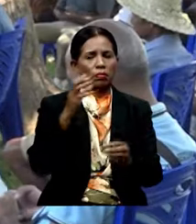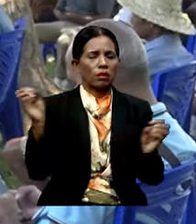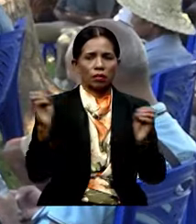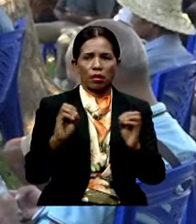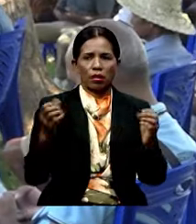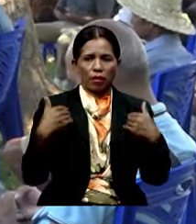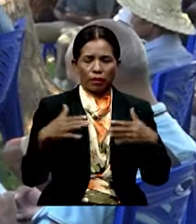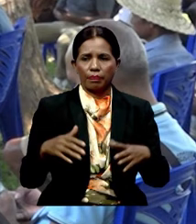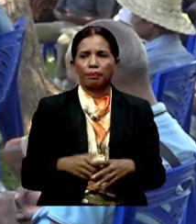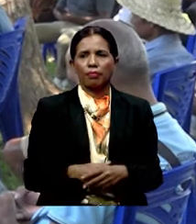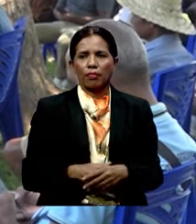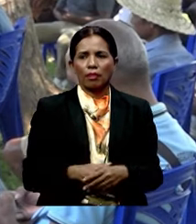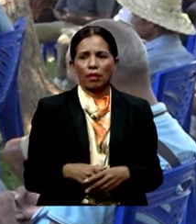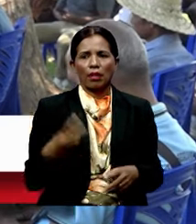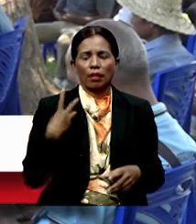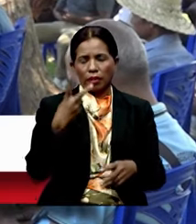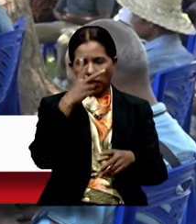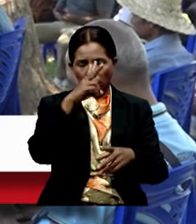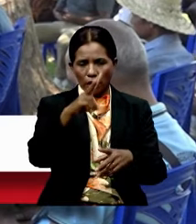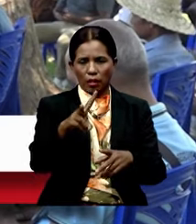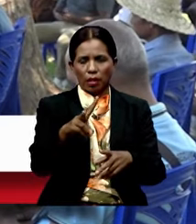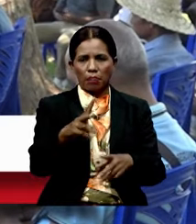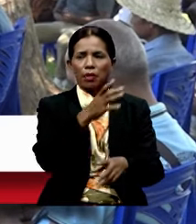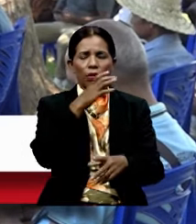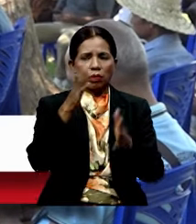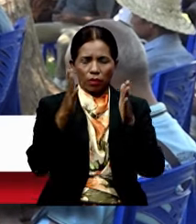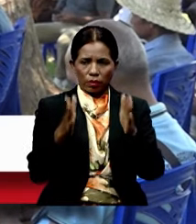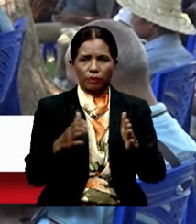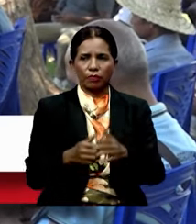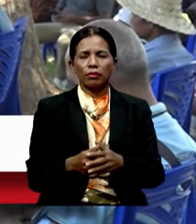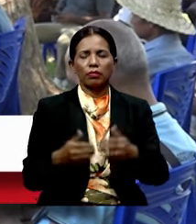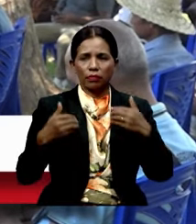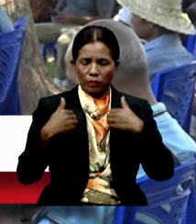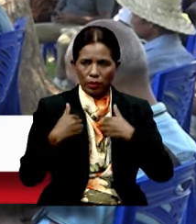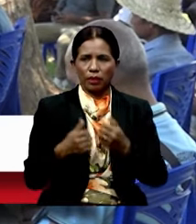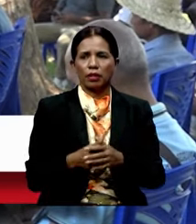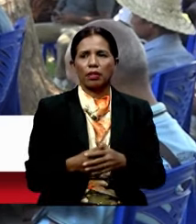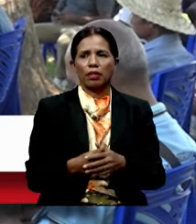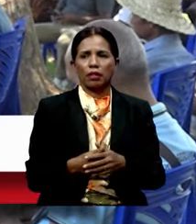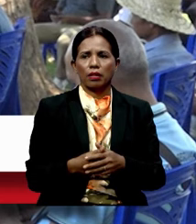sini regenerasi petani itu memang betul-betul